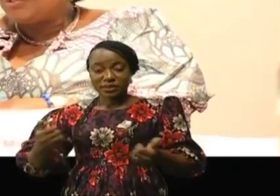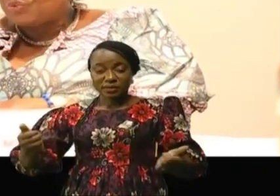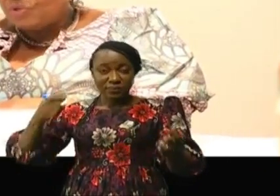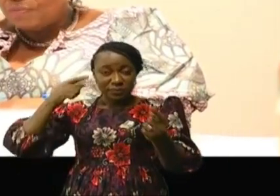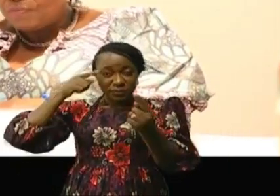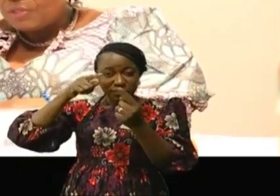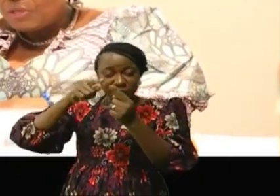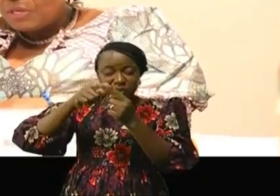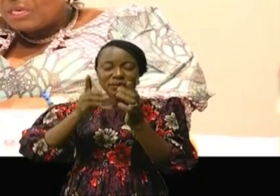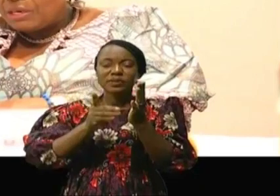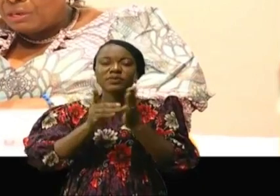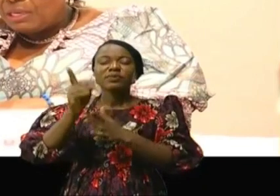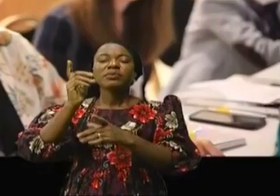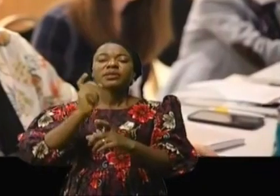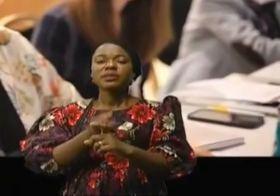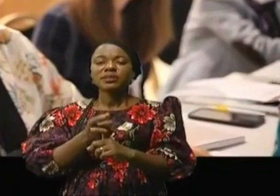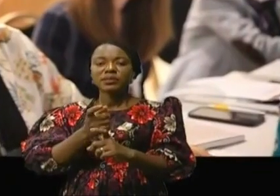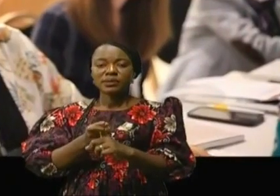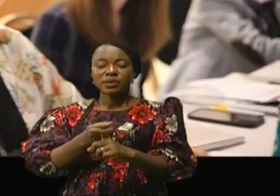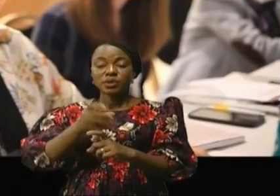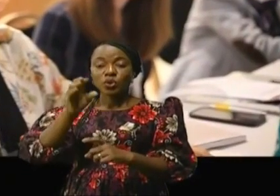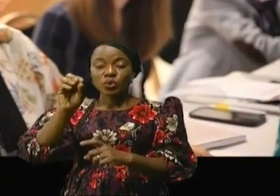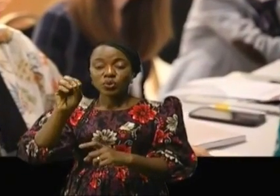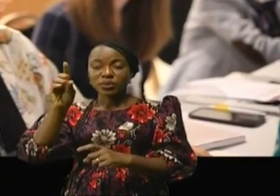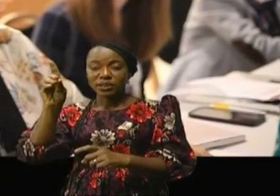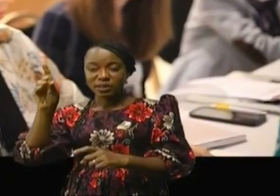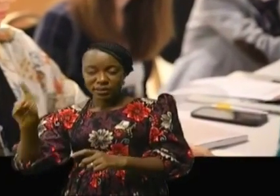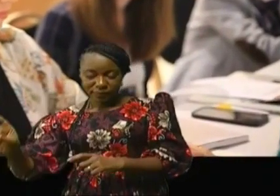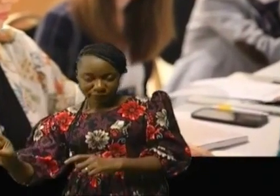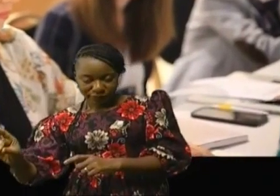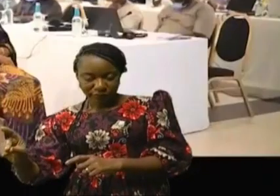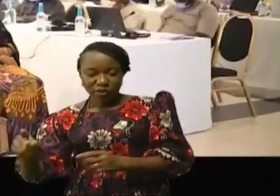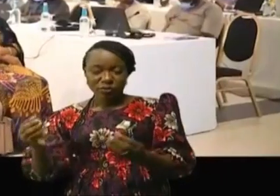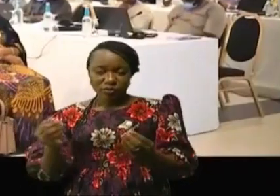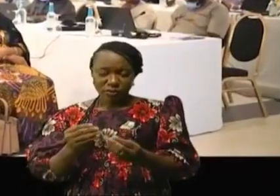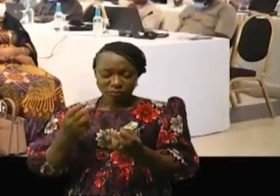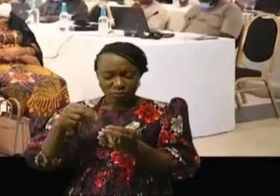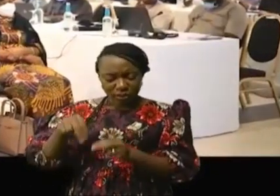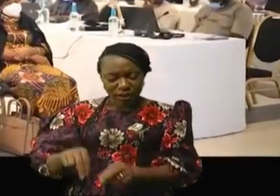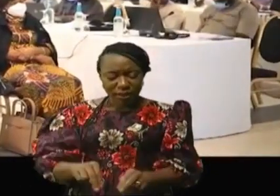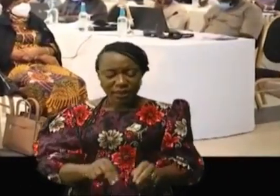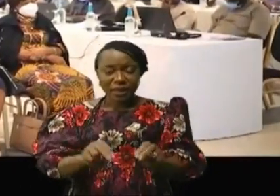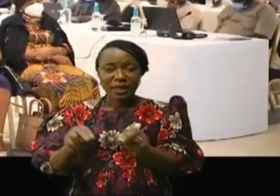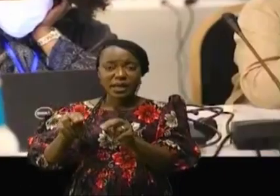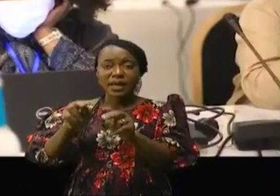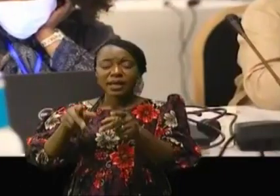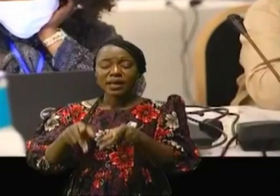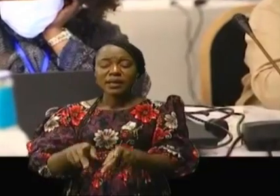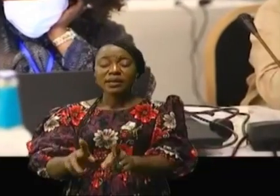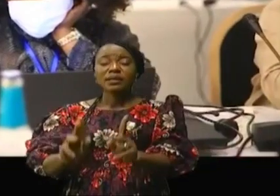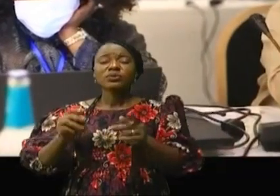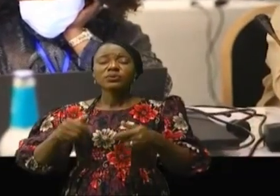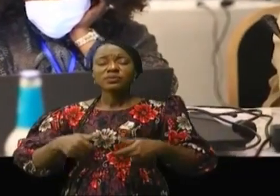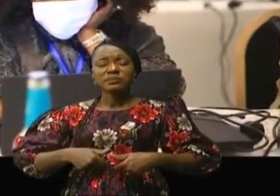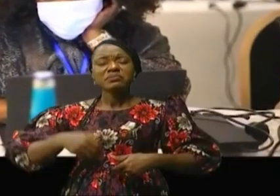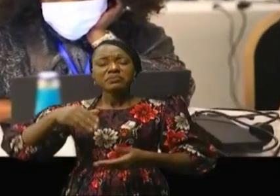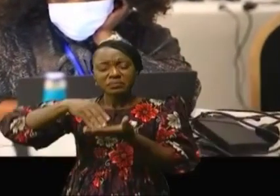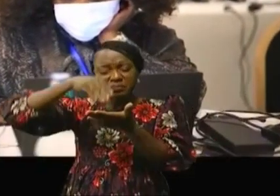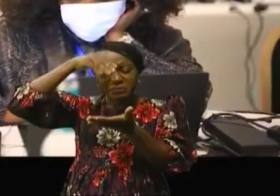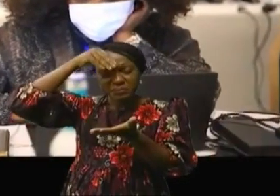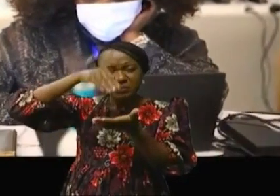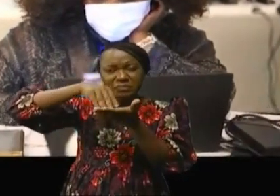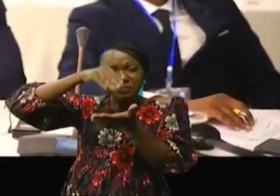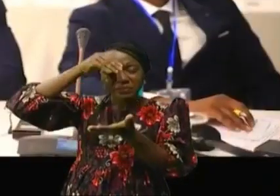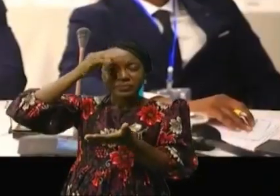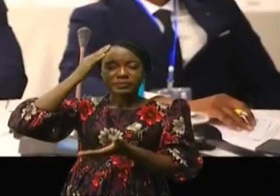objectifs de développement durable ODD. Cette stratégie de l'UNESCO permettra aux enfants et aux jeunes d'acquérir des connaissances